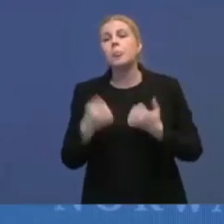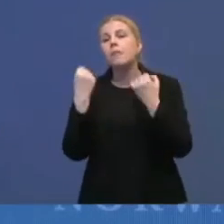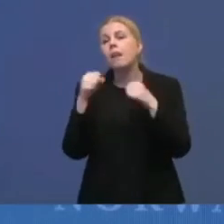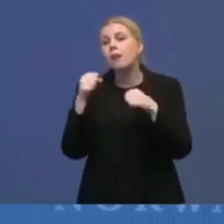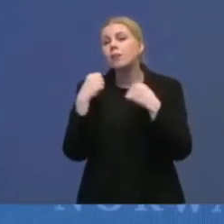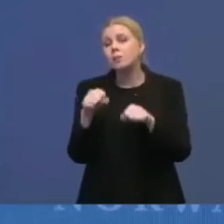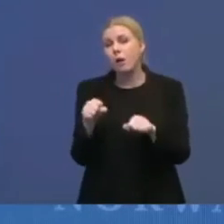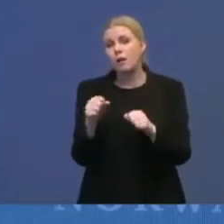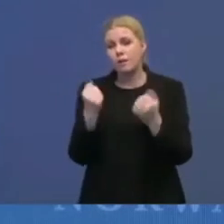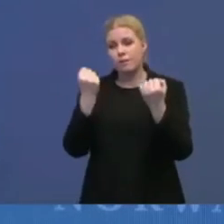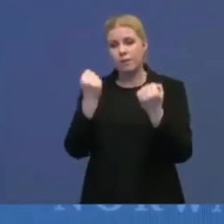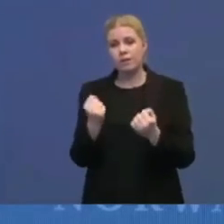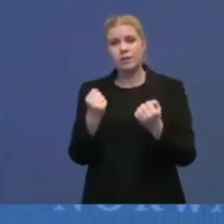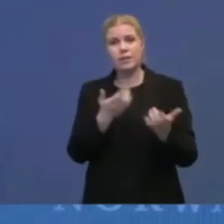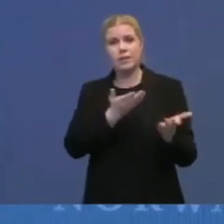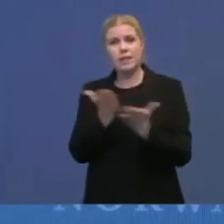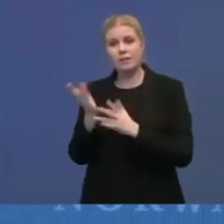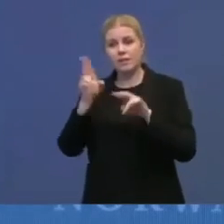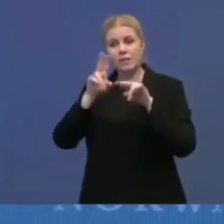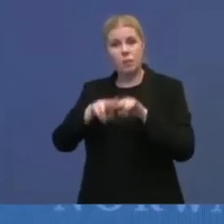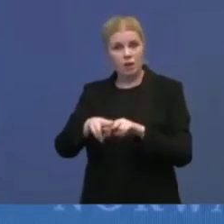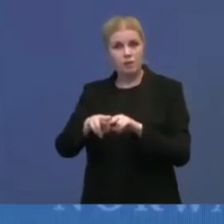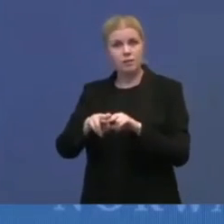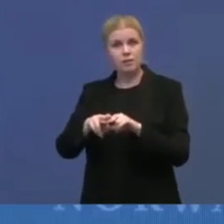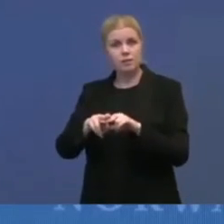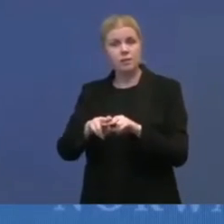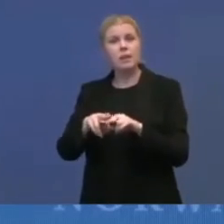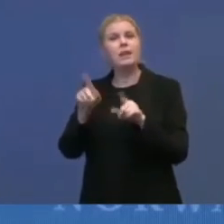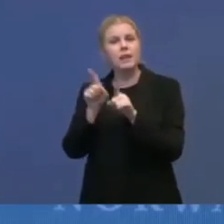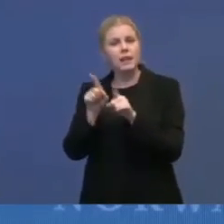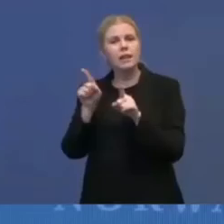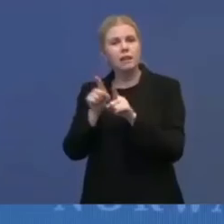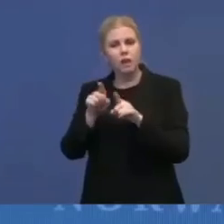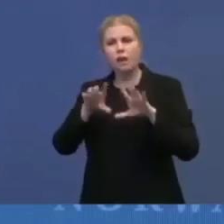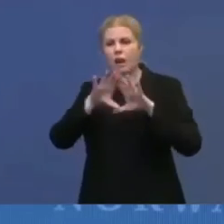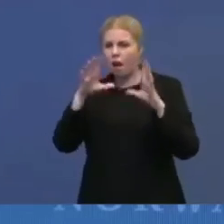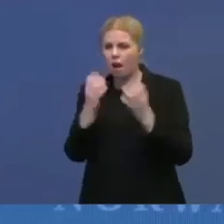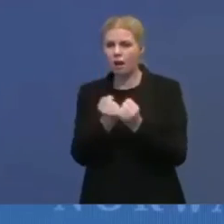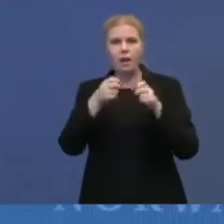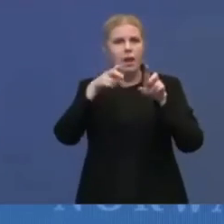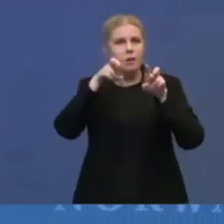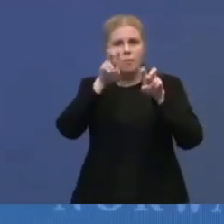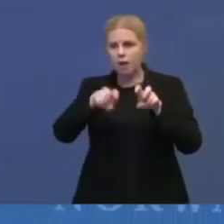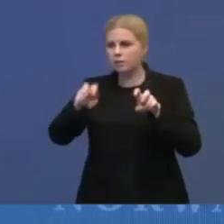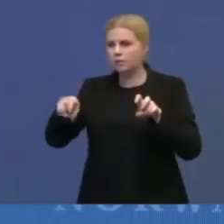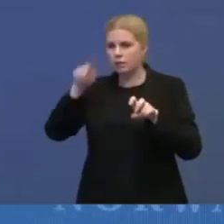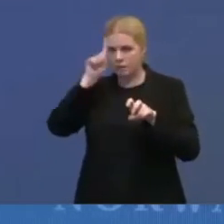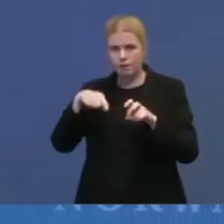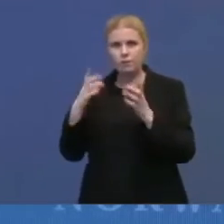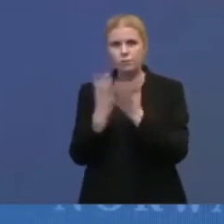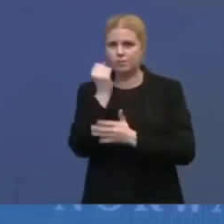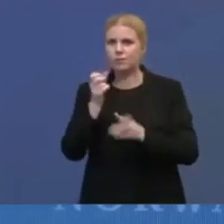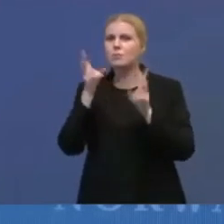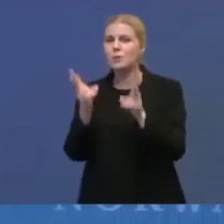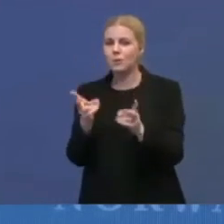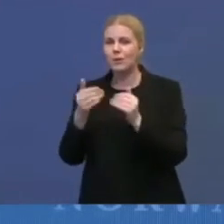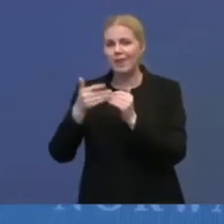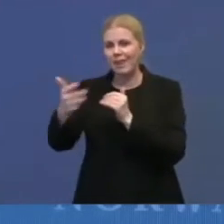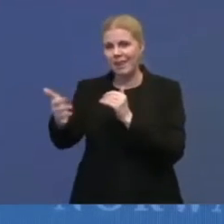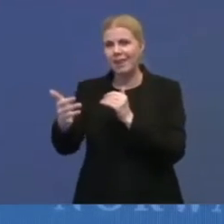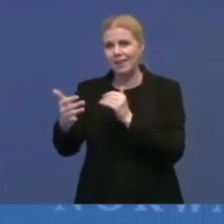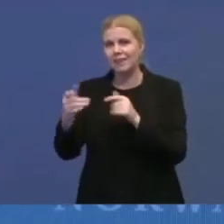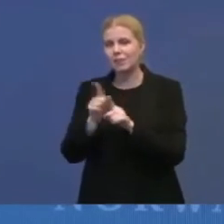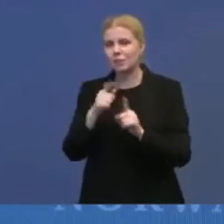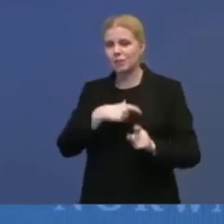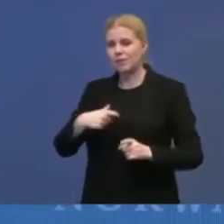Xafla dha haleh meelo txokta aotil maaman waa laga faa i disang kara bo saskas ordan si dhu reziluz arhu